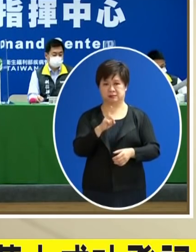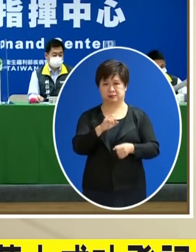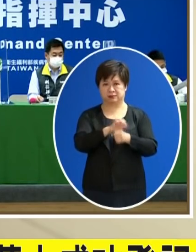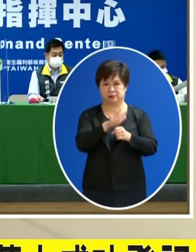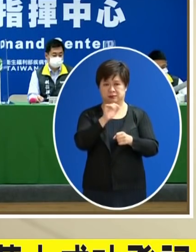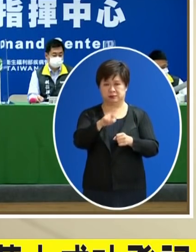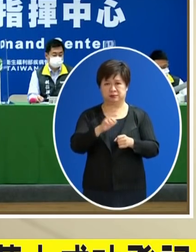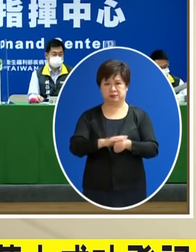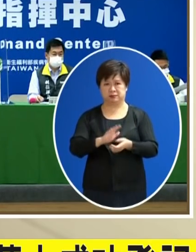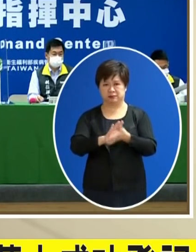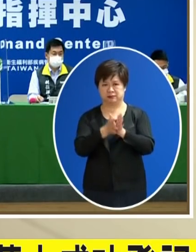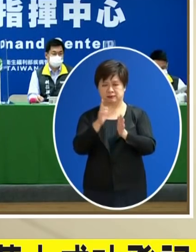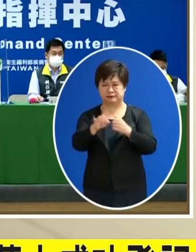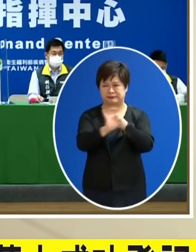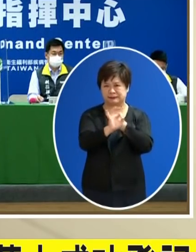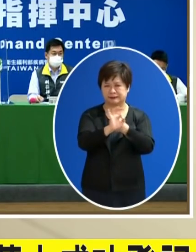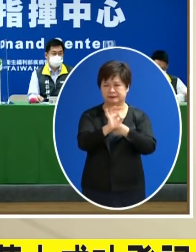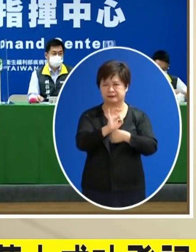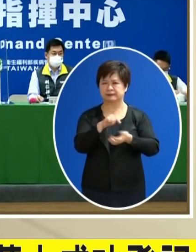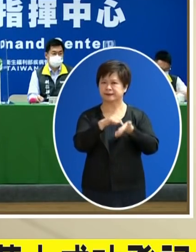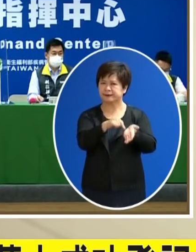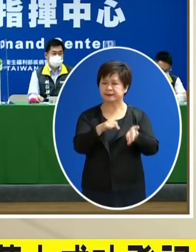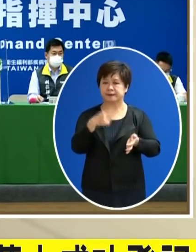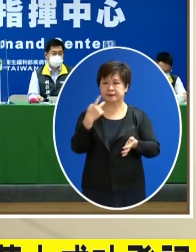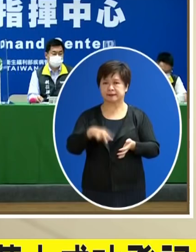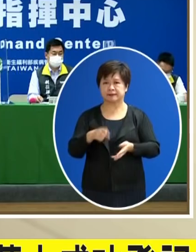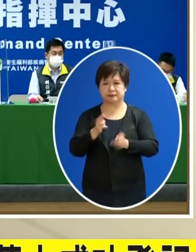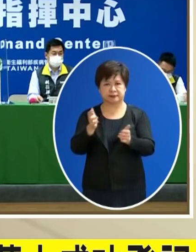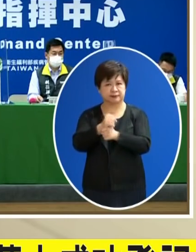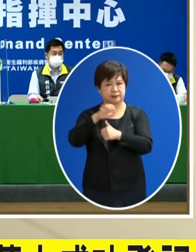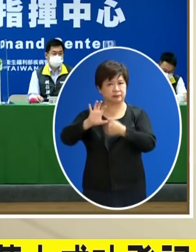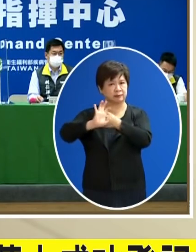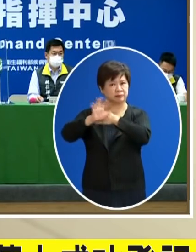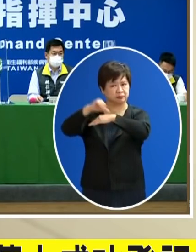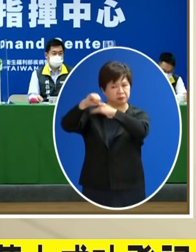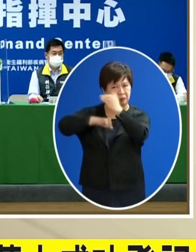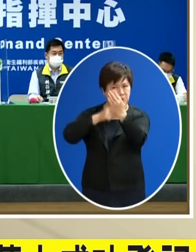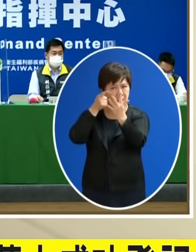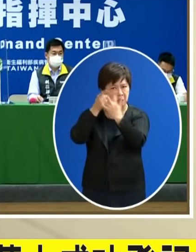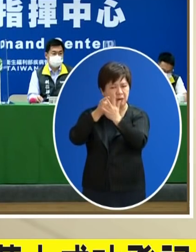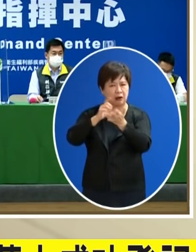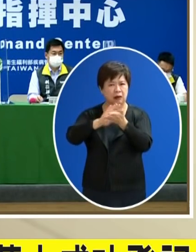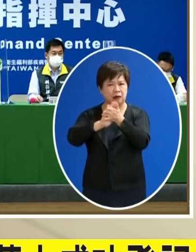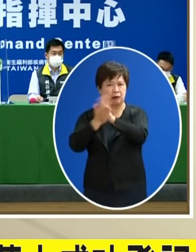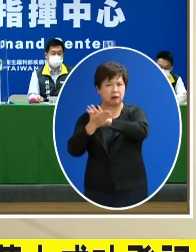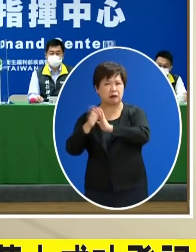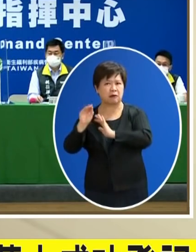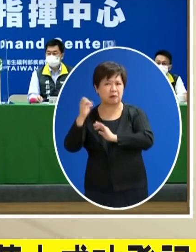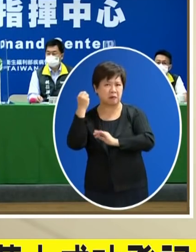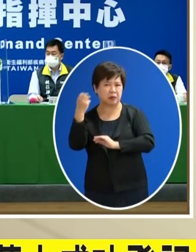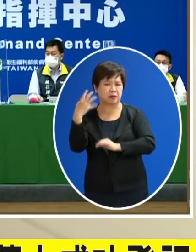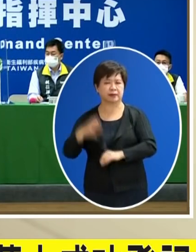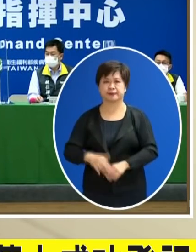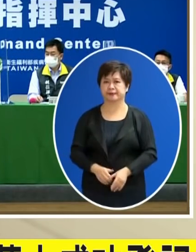指挥中心怎么看这件事情？还有指挥中心有没有最新的境外一路验出变种株的统计资料？谢谢。